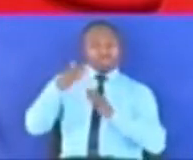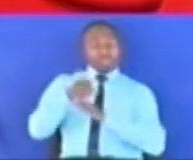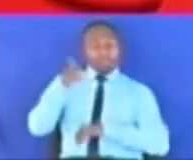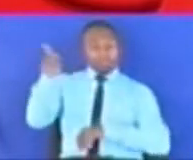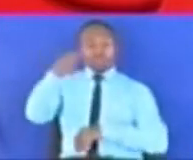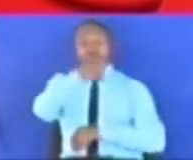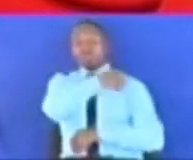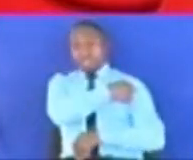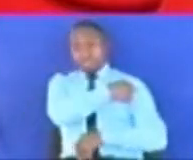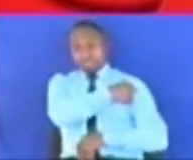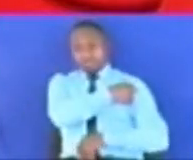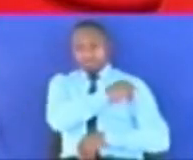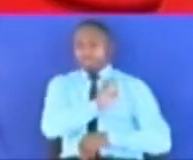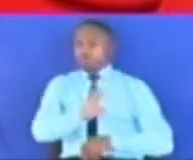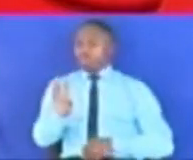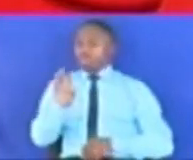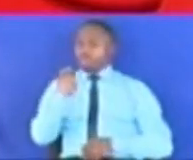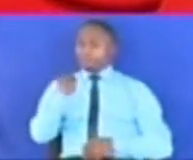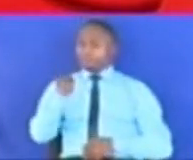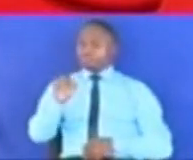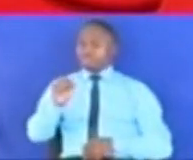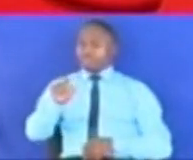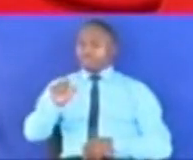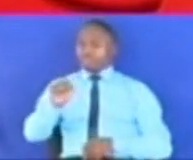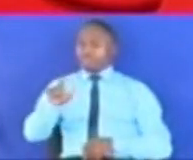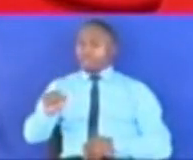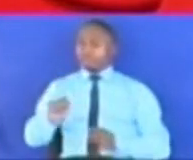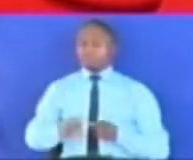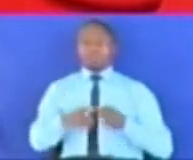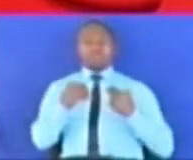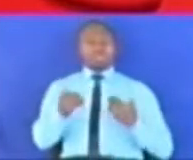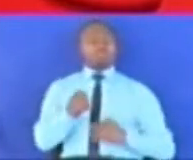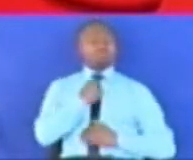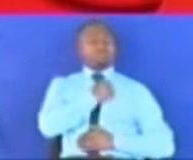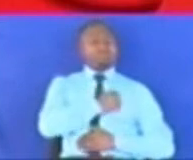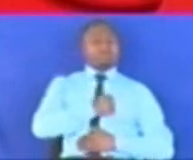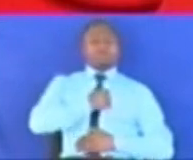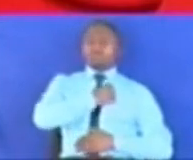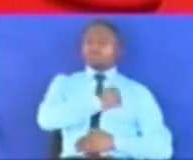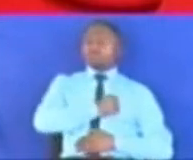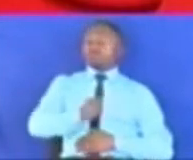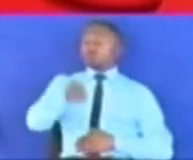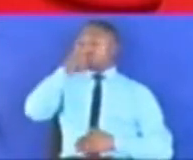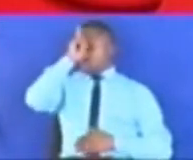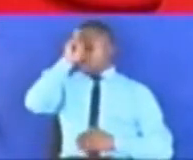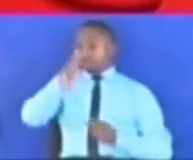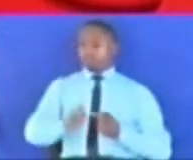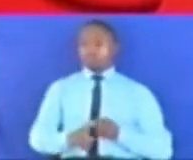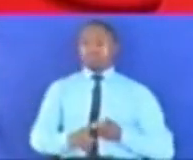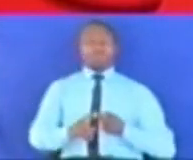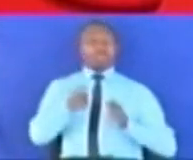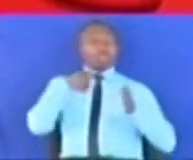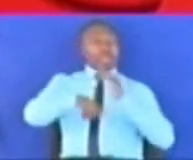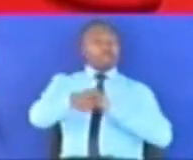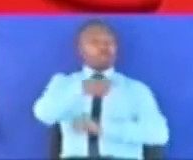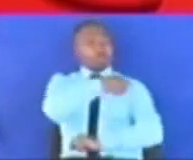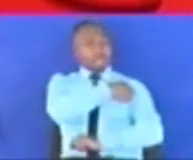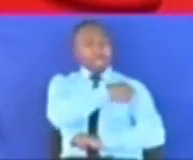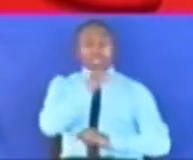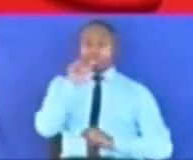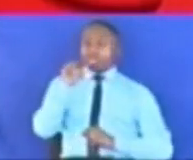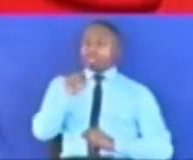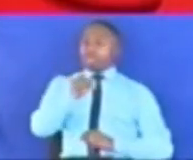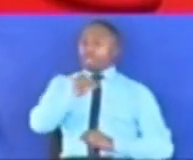wa hospitali ya wilaya ya Msalala. Lakini kwa masikitiko makubwa sana, Mheshimiwa Naibu Speaker, katika halmashauri ya